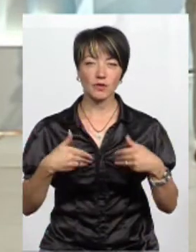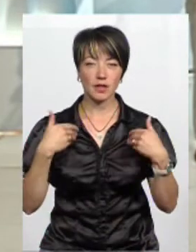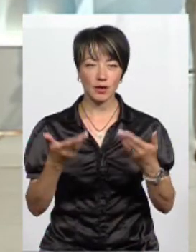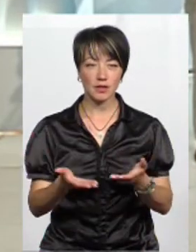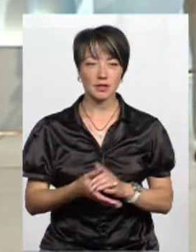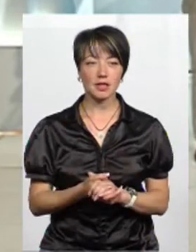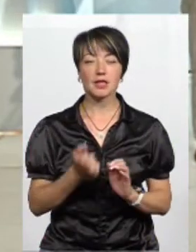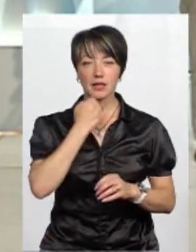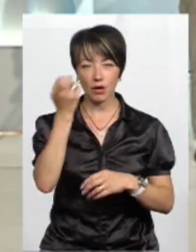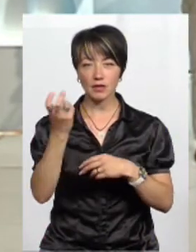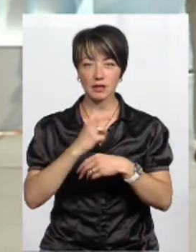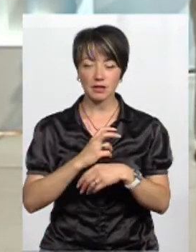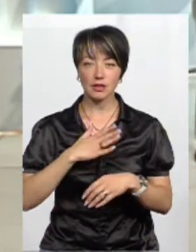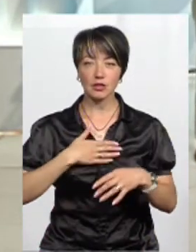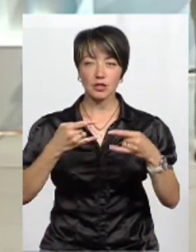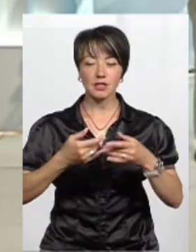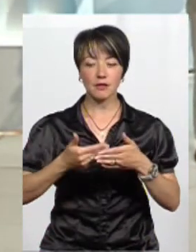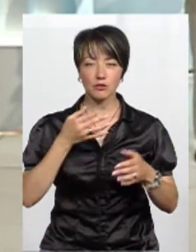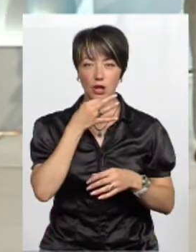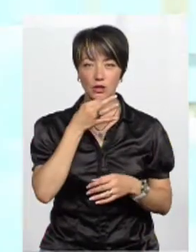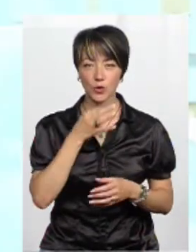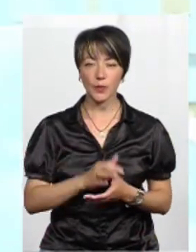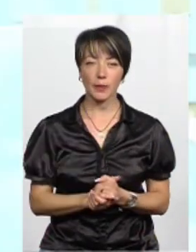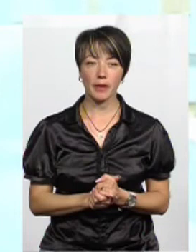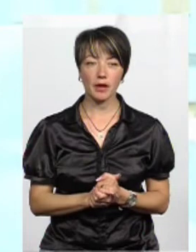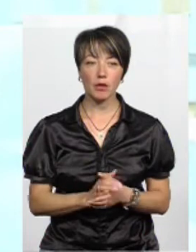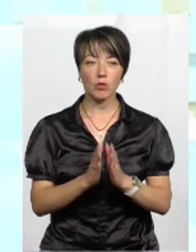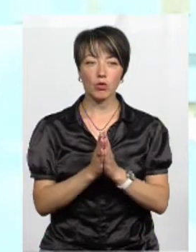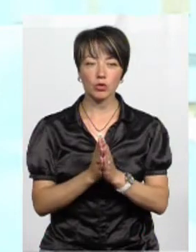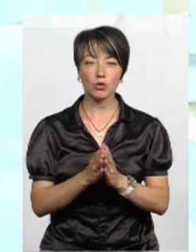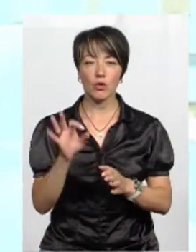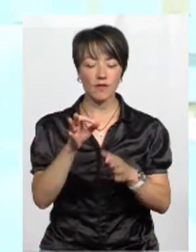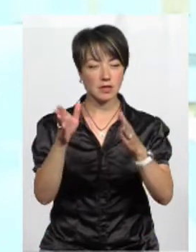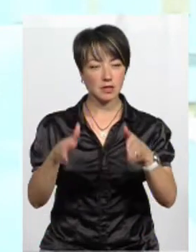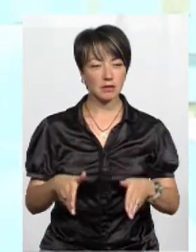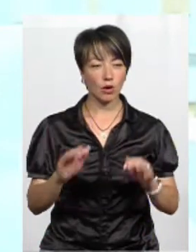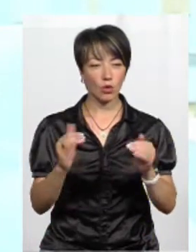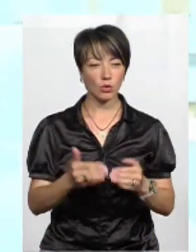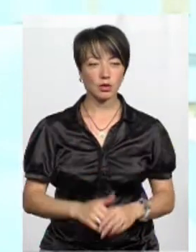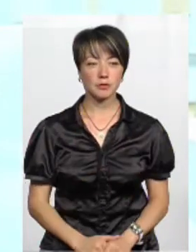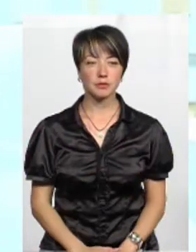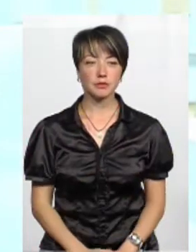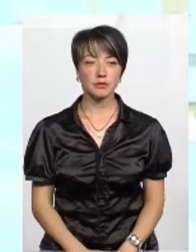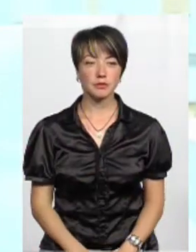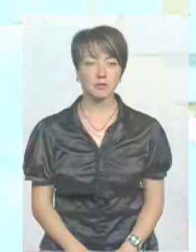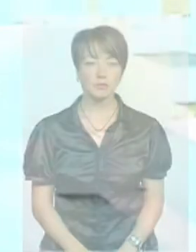Вітаю. Дякую, добре, що завітали завчасно. Прошу, візитівка коротка про